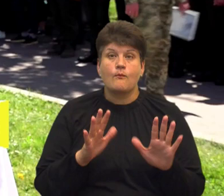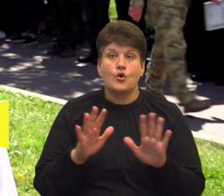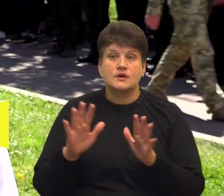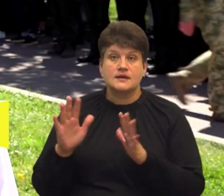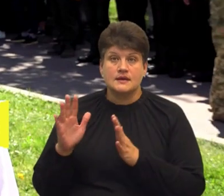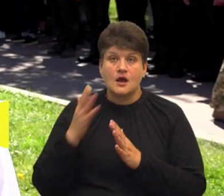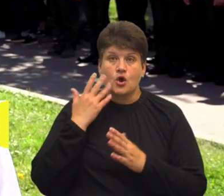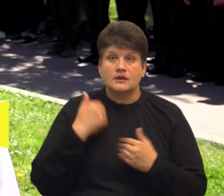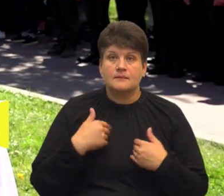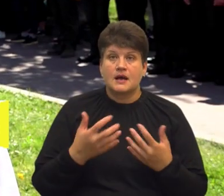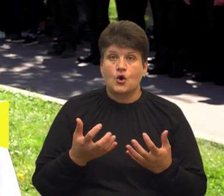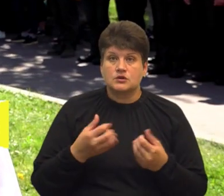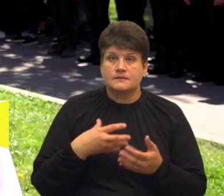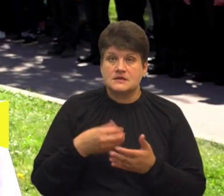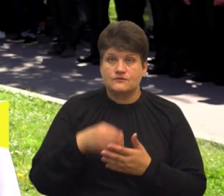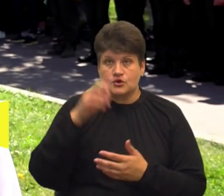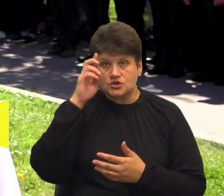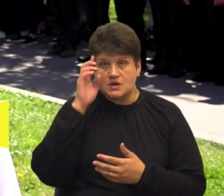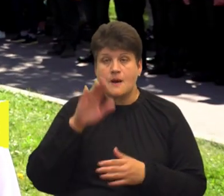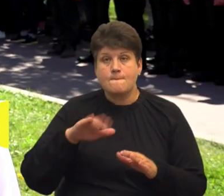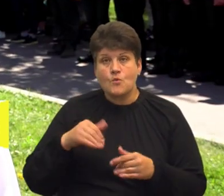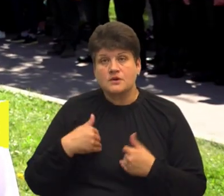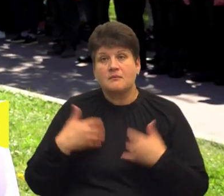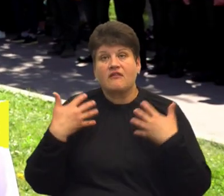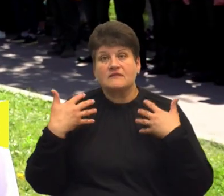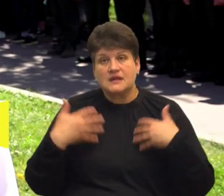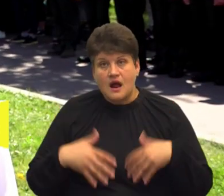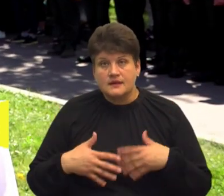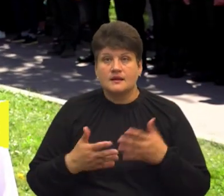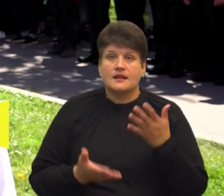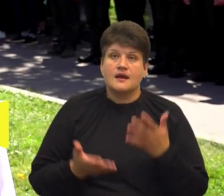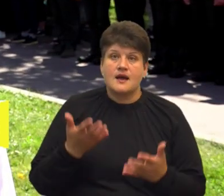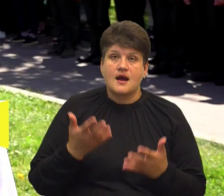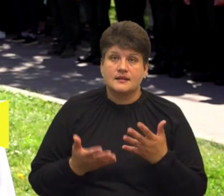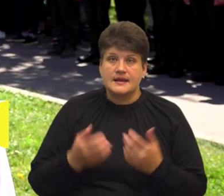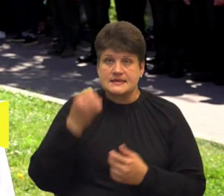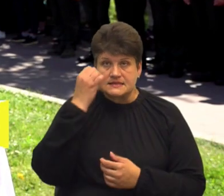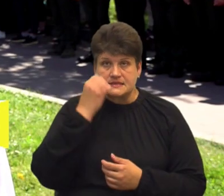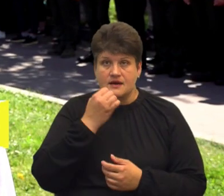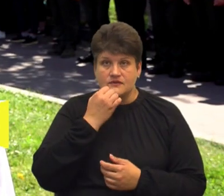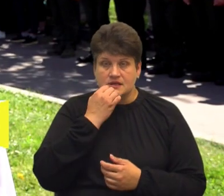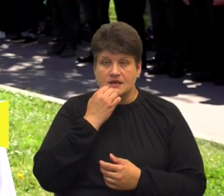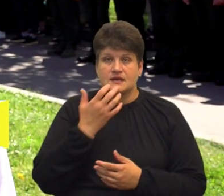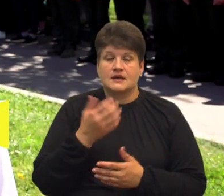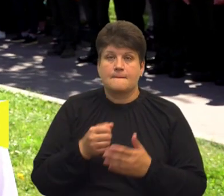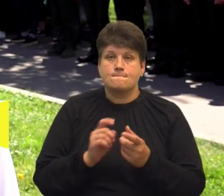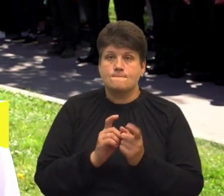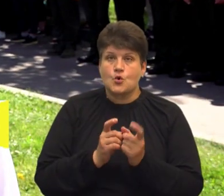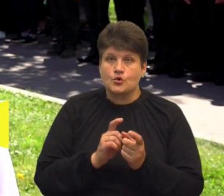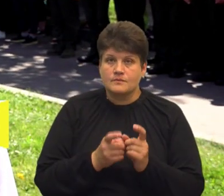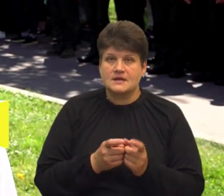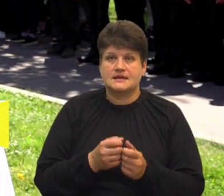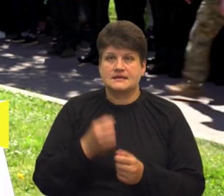Отримали свою державу потім Правда ми її втратили але завдяки боротьбі і завдяки старшого